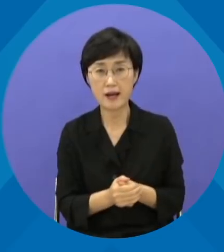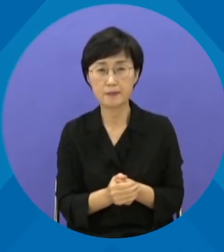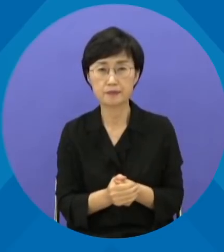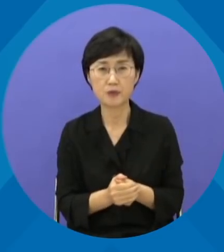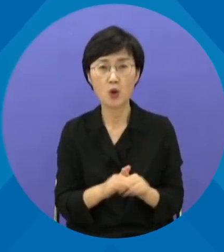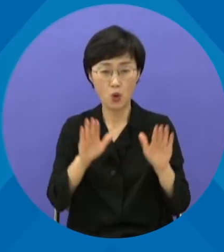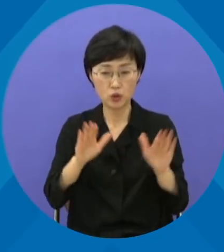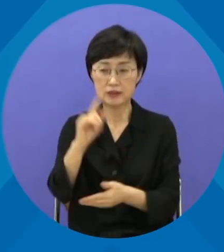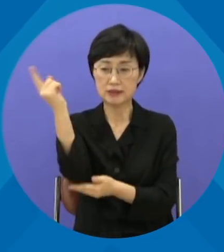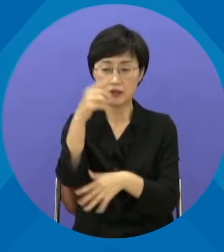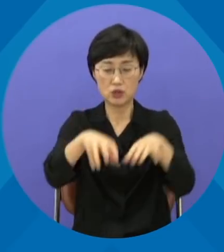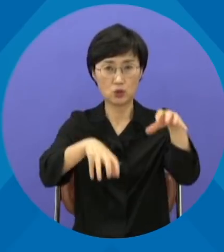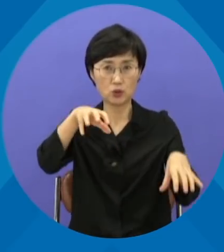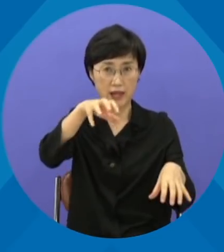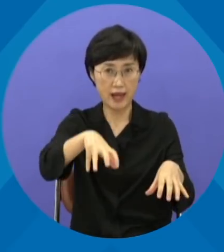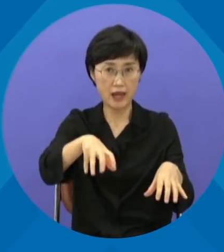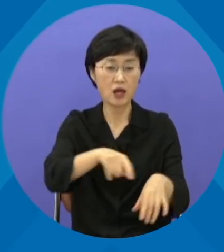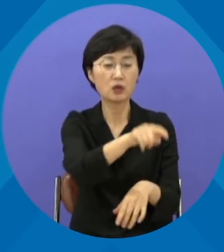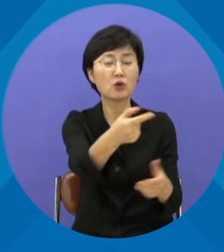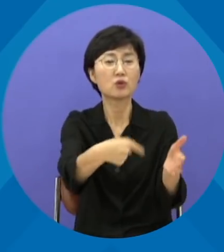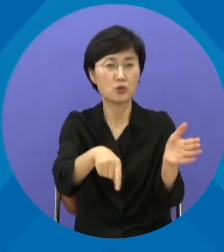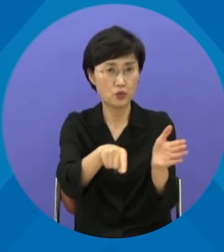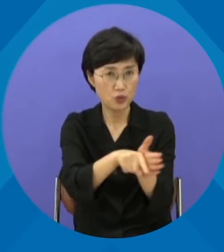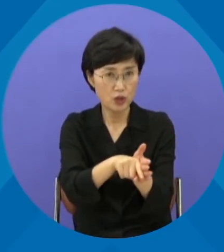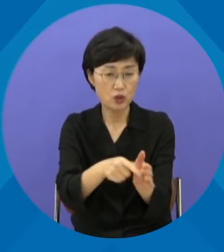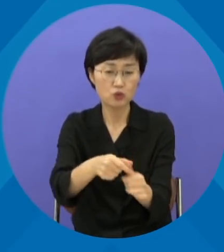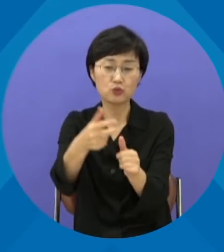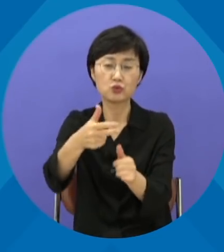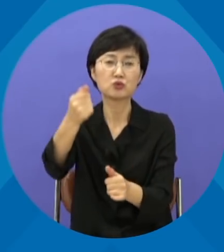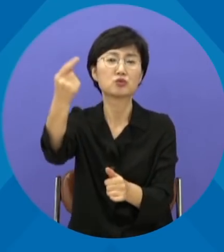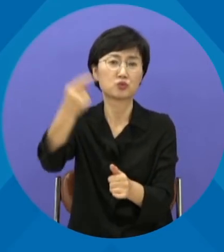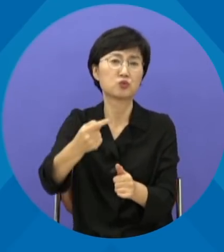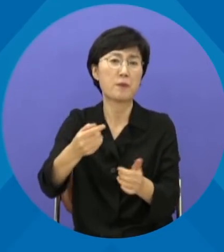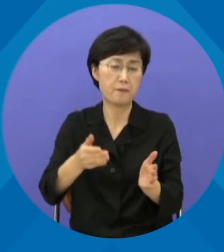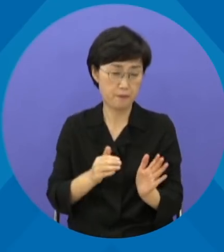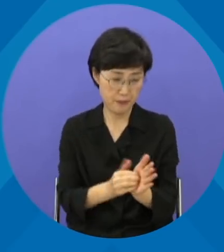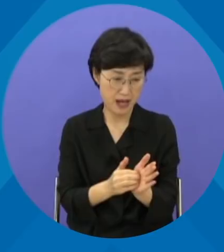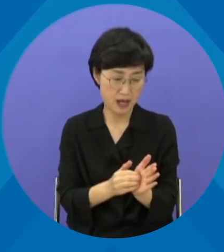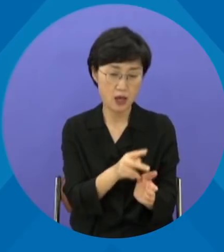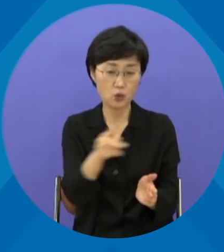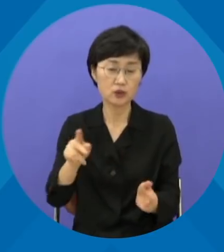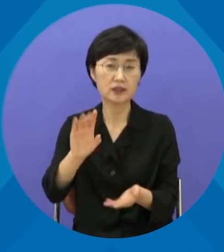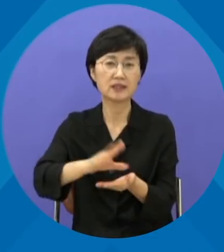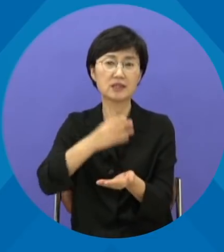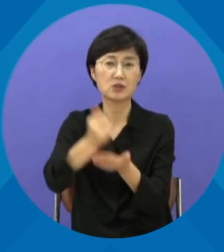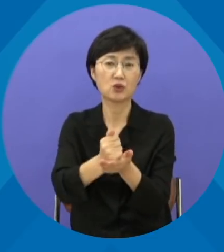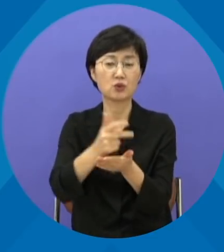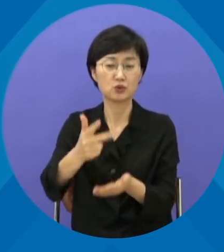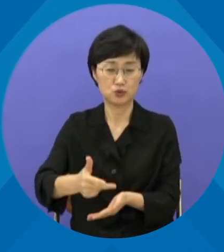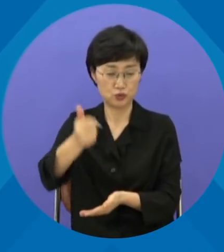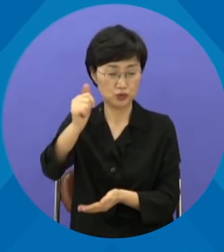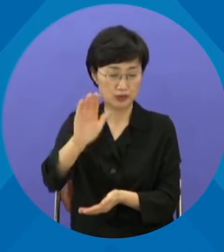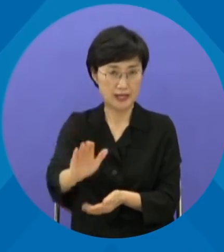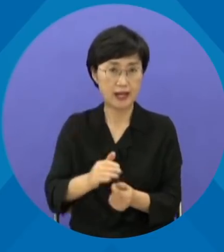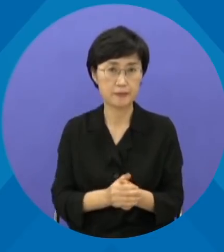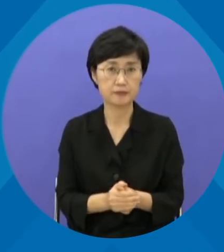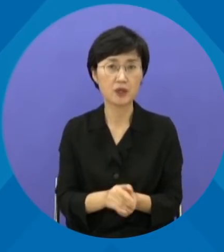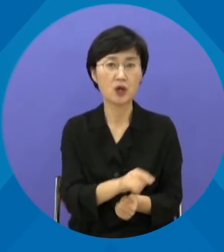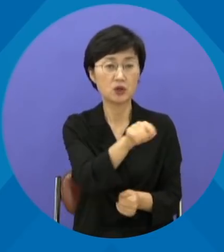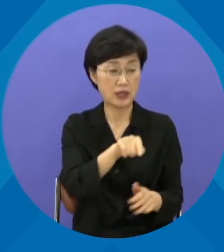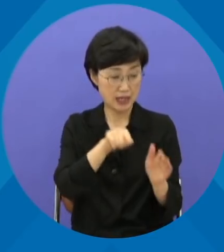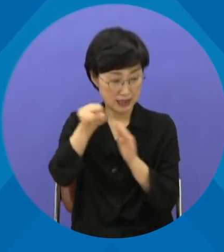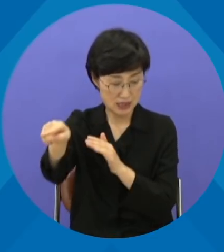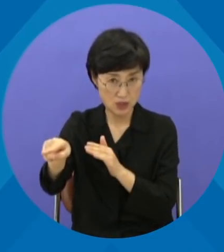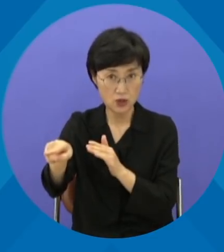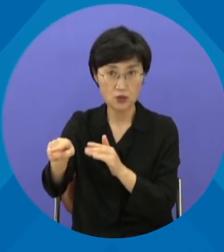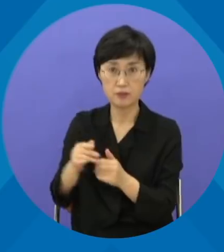전하노라. 오늘 다윗의 동네에 너희를 위하여 구주가 나셨으니 곧 그리스도 주시니라.